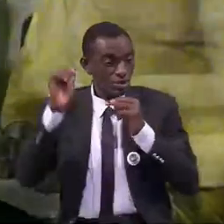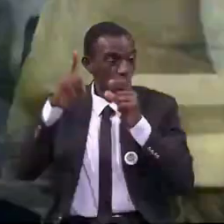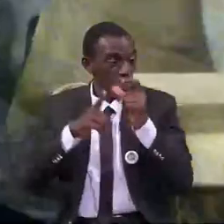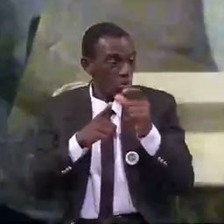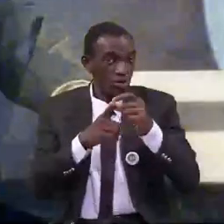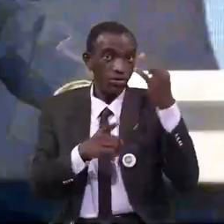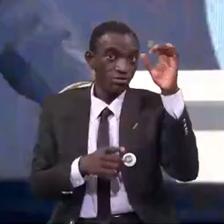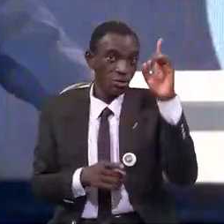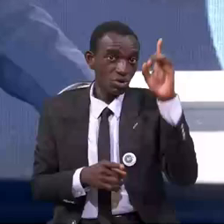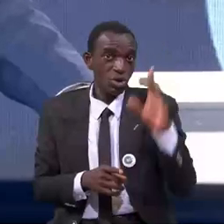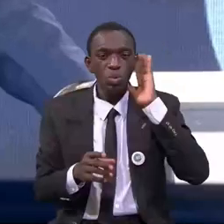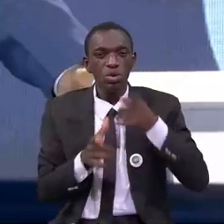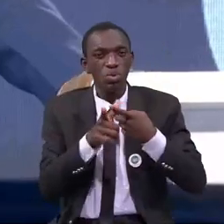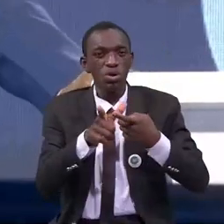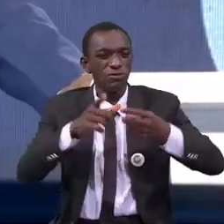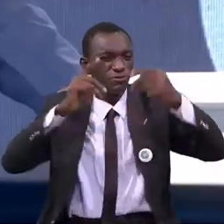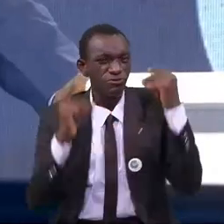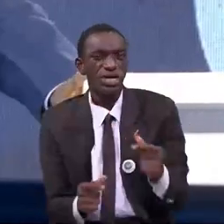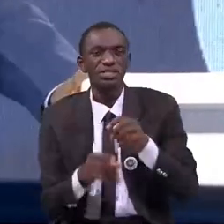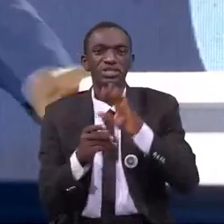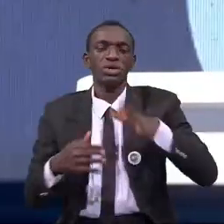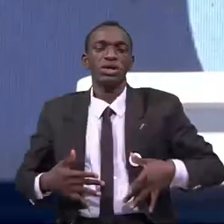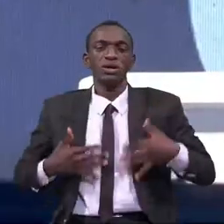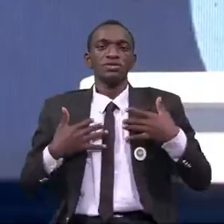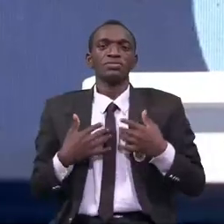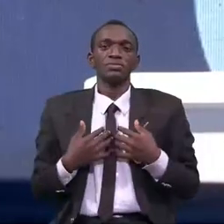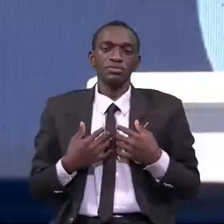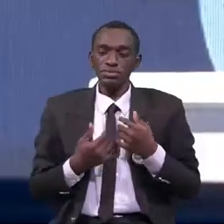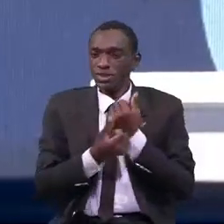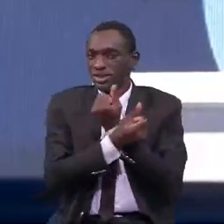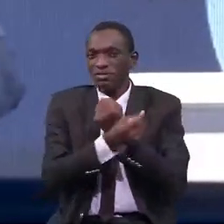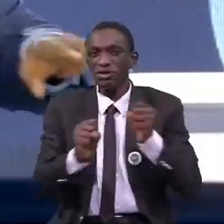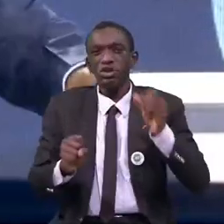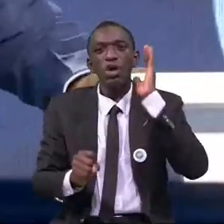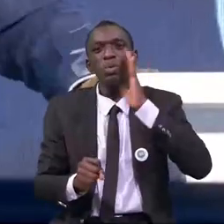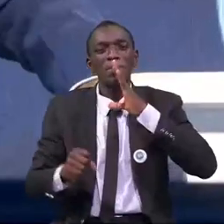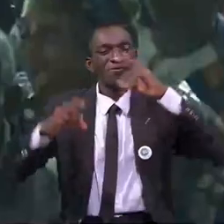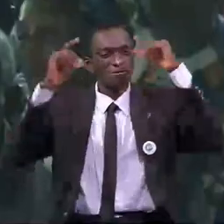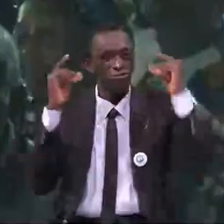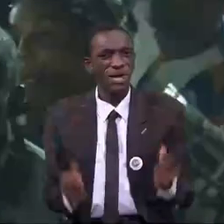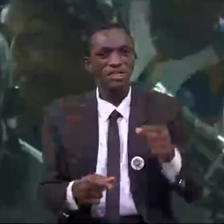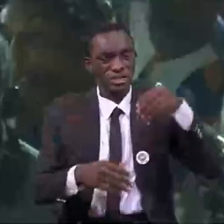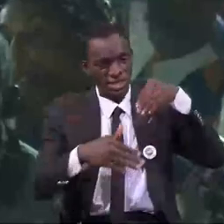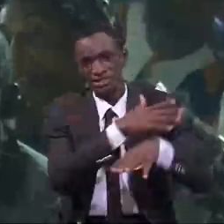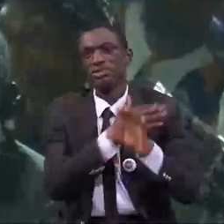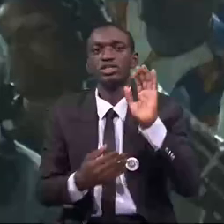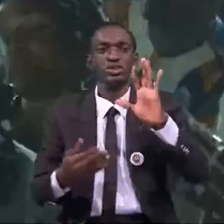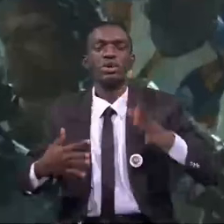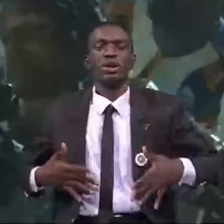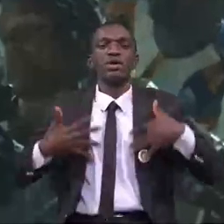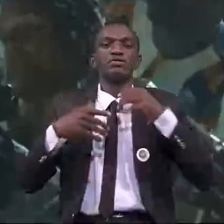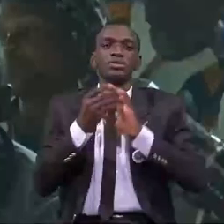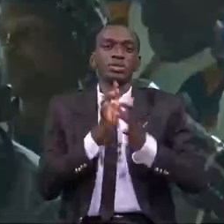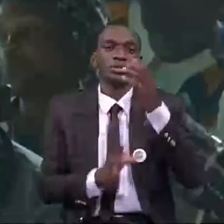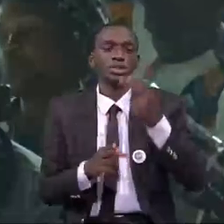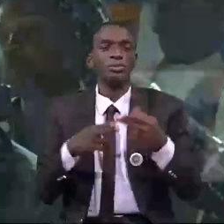l'exécuter la parole va courir vite dans votre vie le salut va courir vite pour entrer